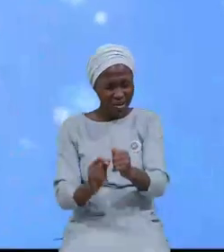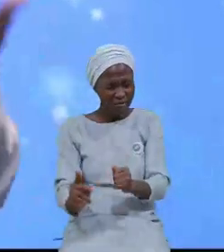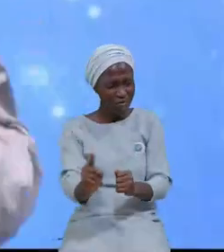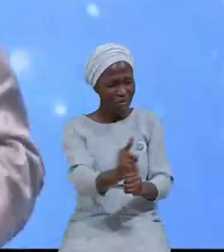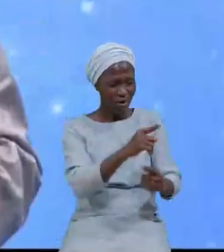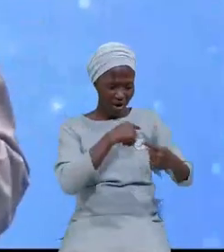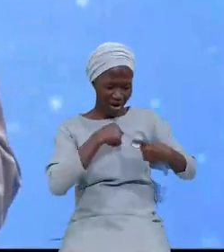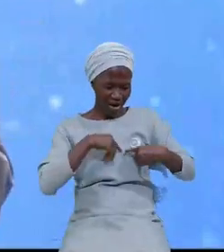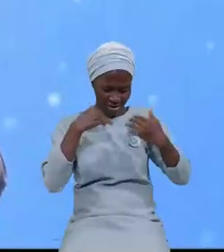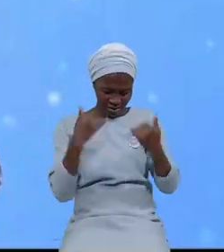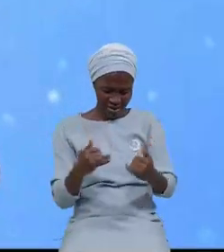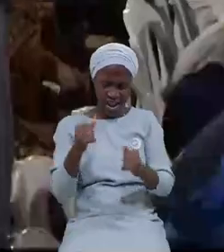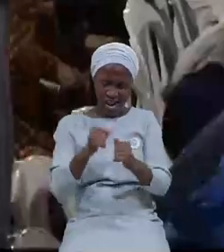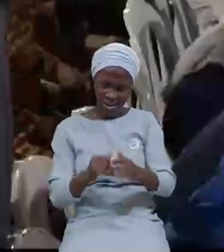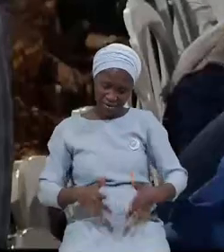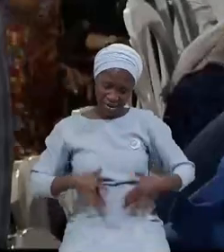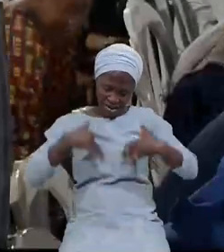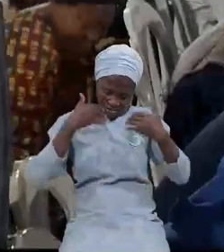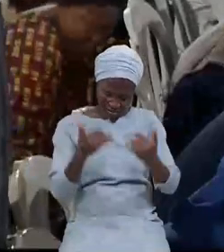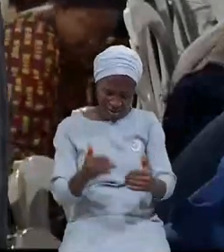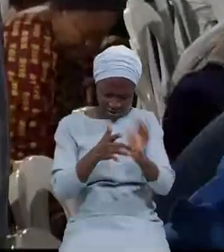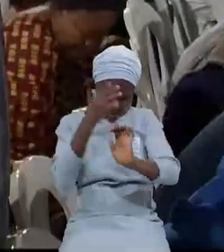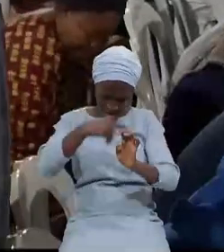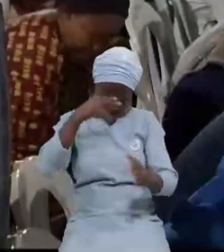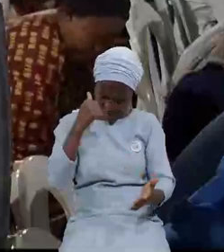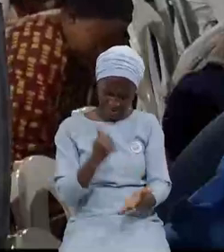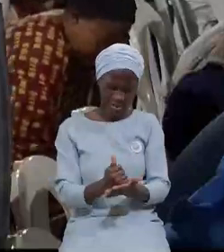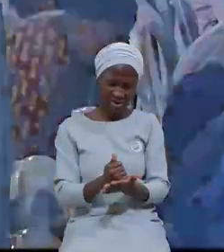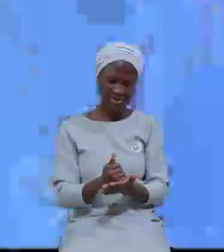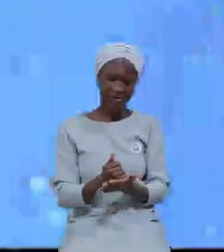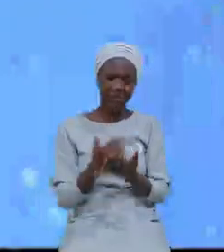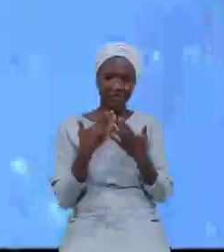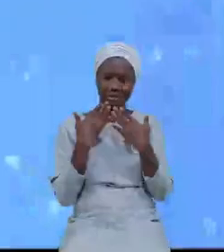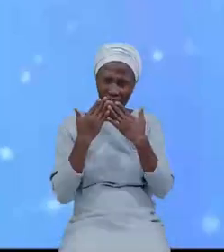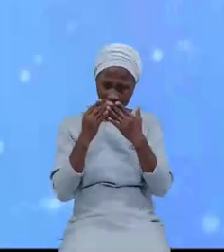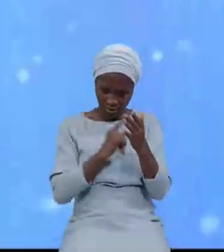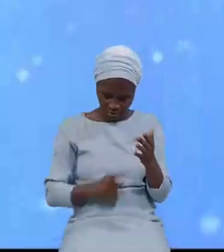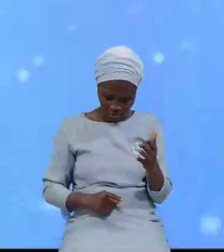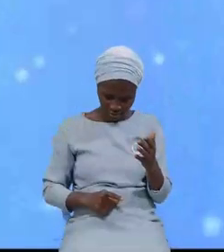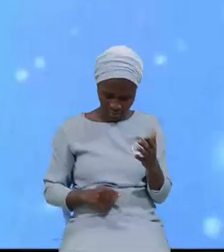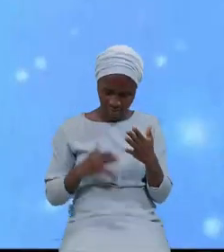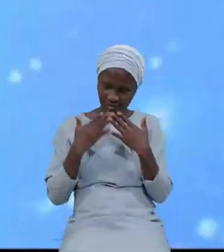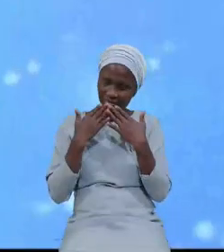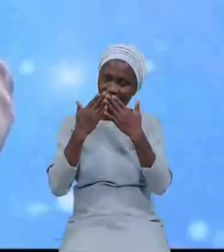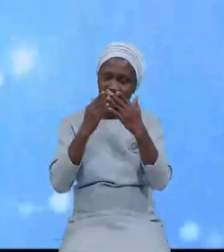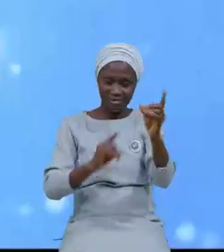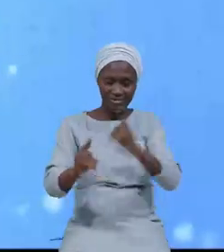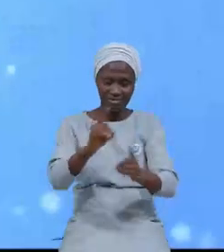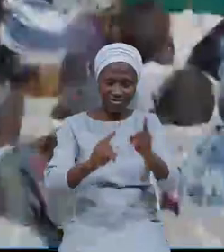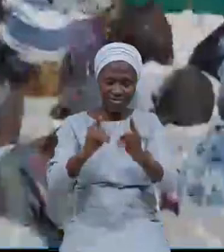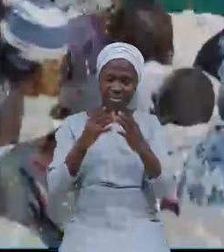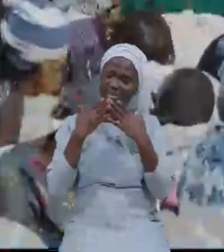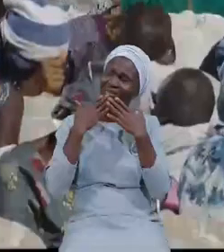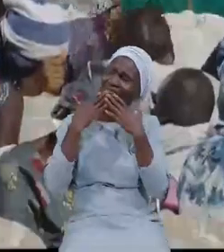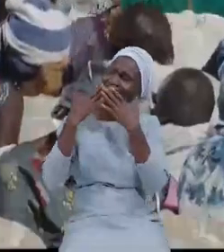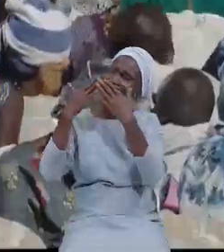chaque cœur à chaque vie au nom de Jésus merci Seigneur merci Seigneur dis ça avec